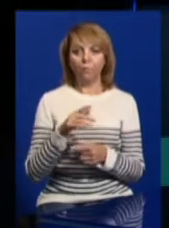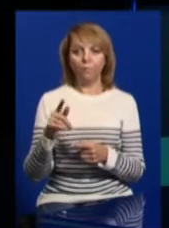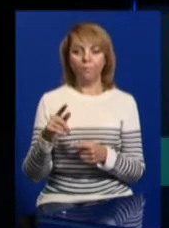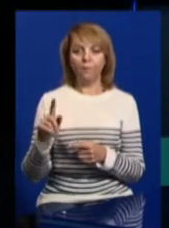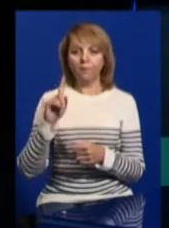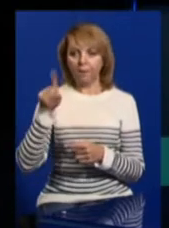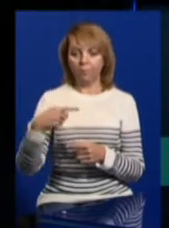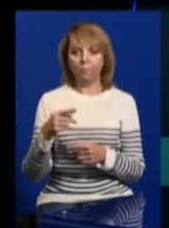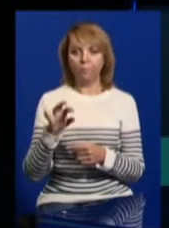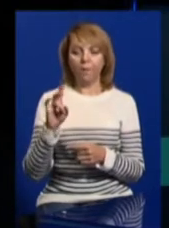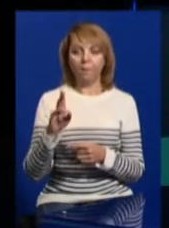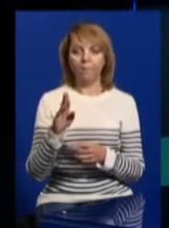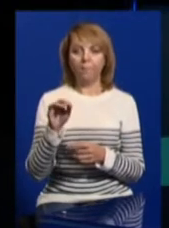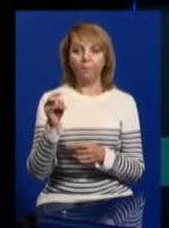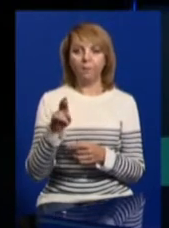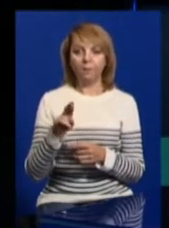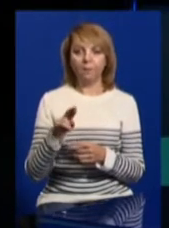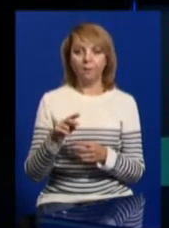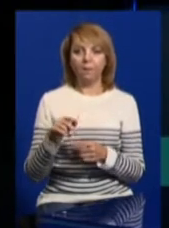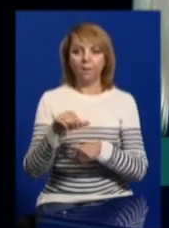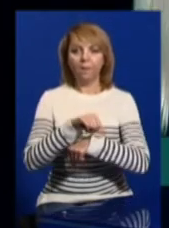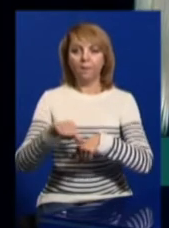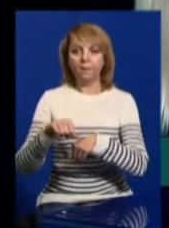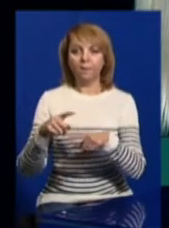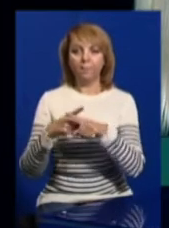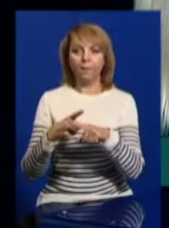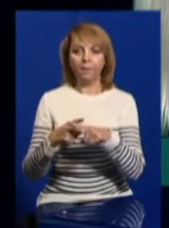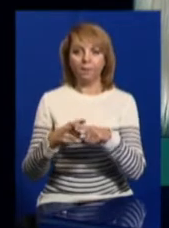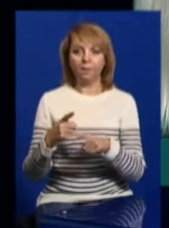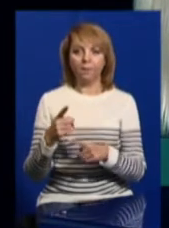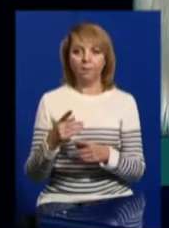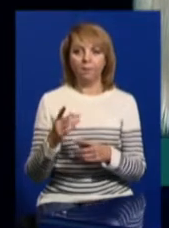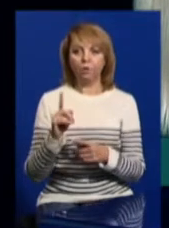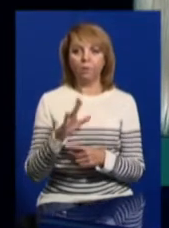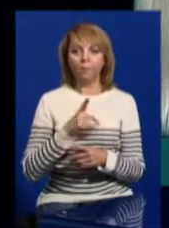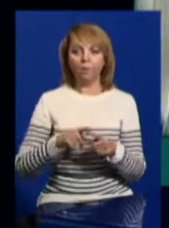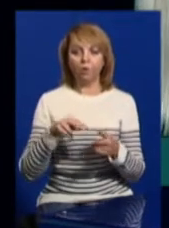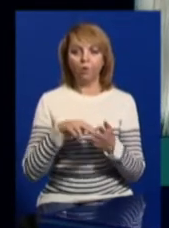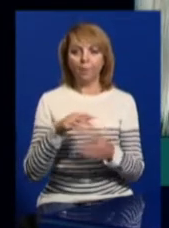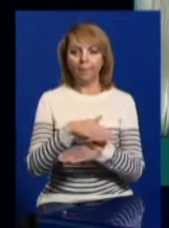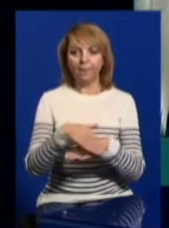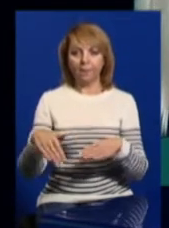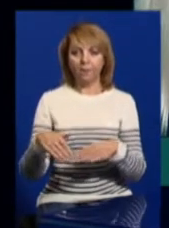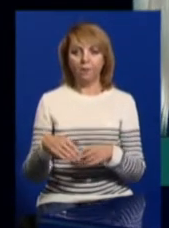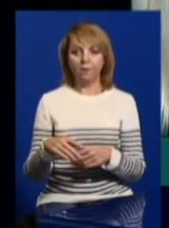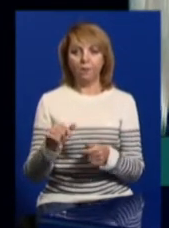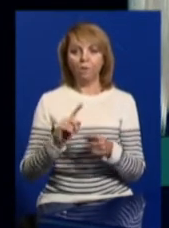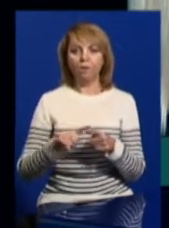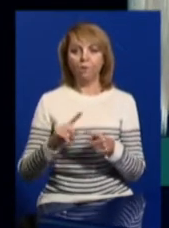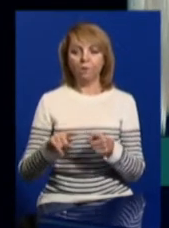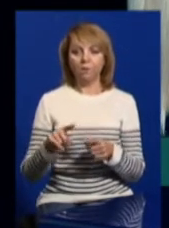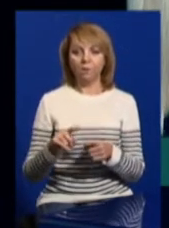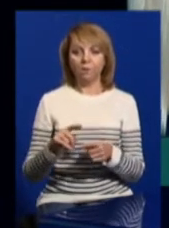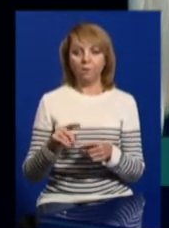пан Перепелиця, визначити межі перехрестя, адже не було цієї лінії, стоп-лінії, так? Швидкість